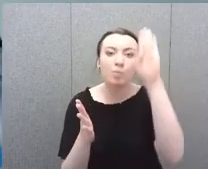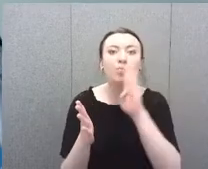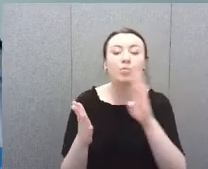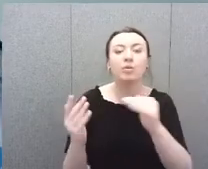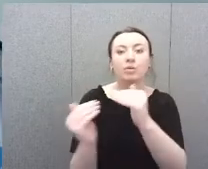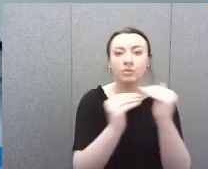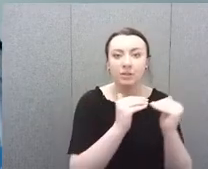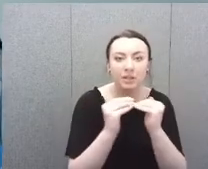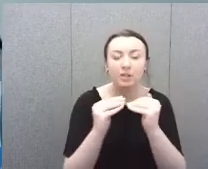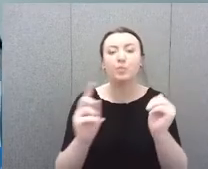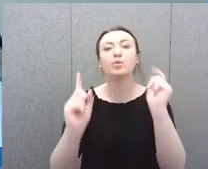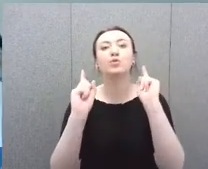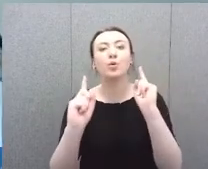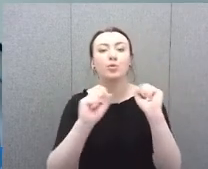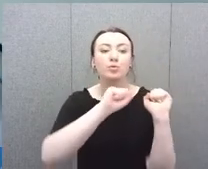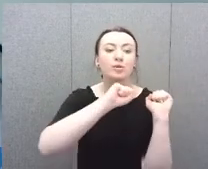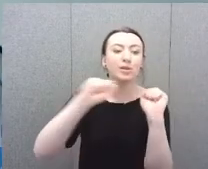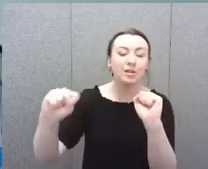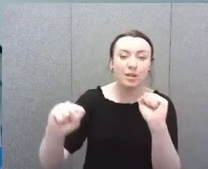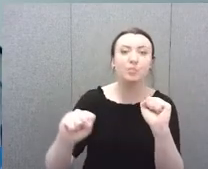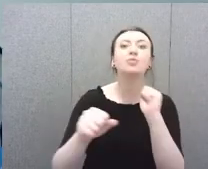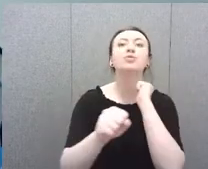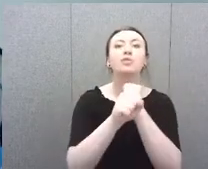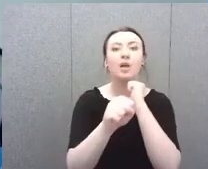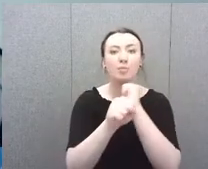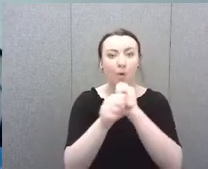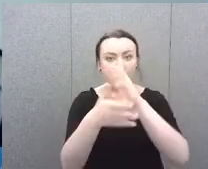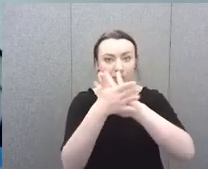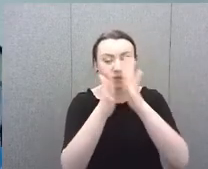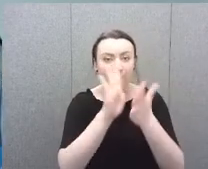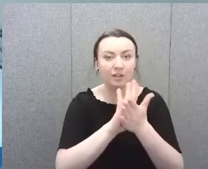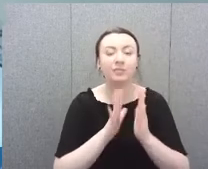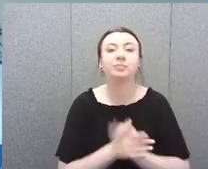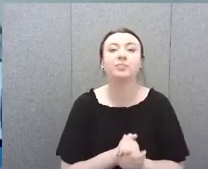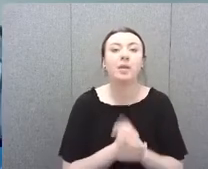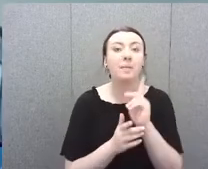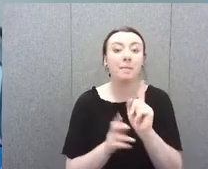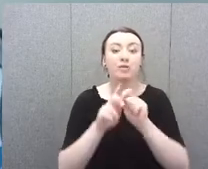безопасности, и также